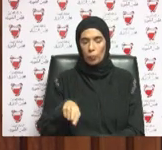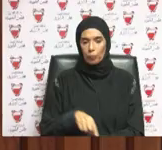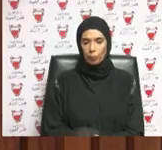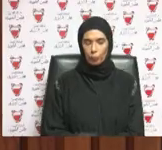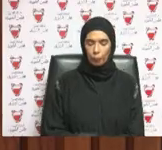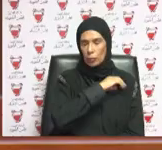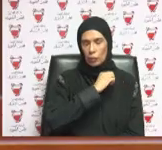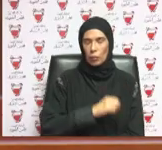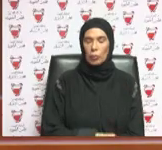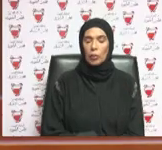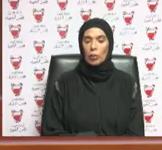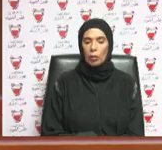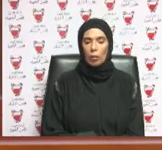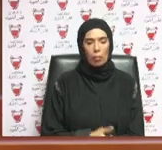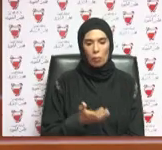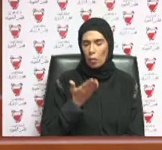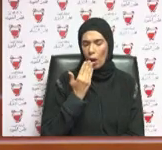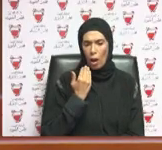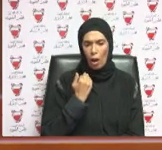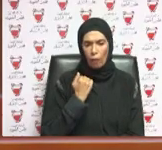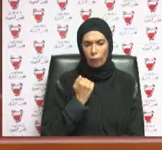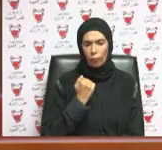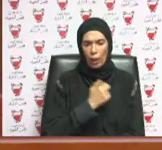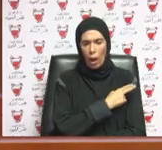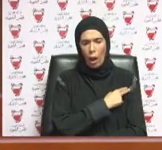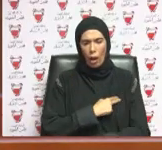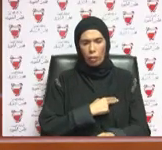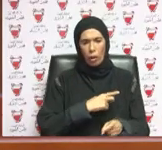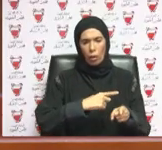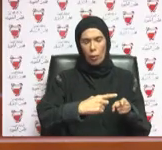الأخ الأمين العام. لا يوجد متغيبون في الجلسة السابقة بدون عذر.